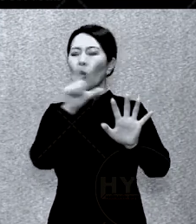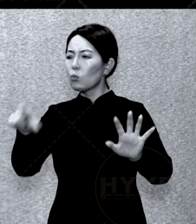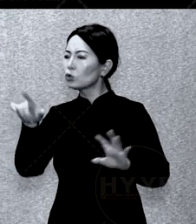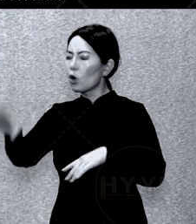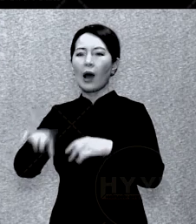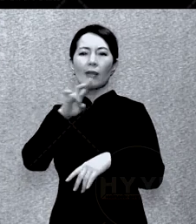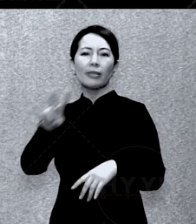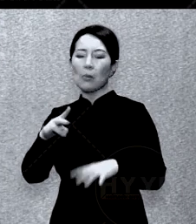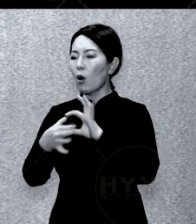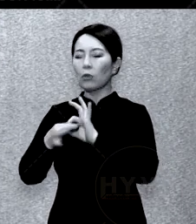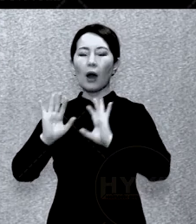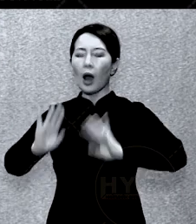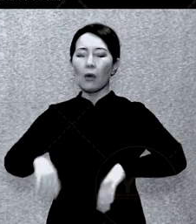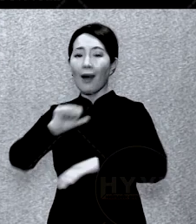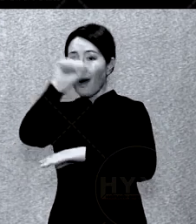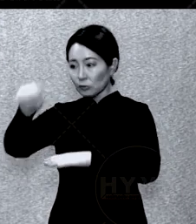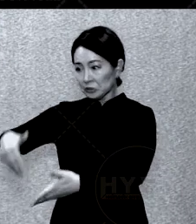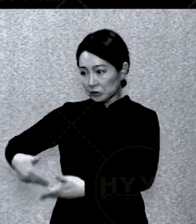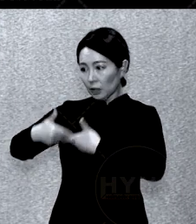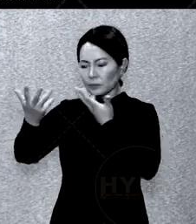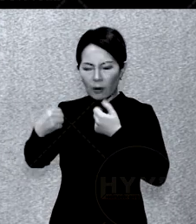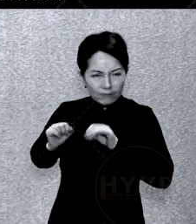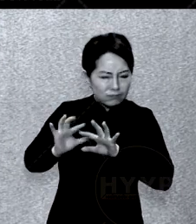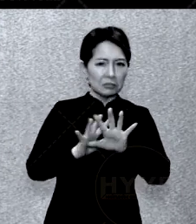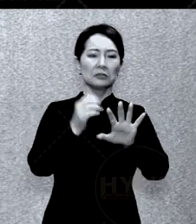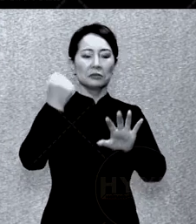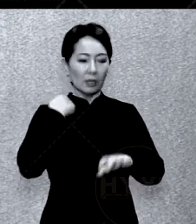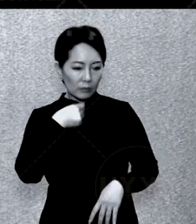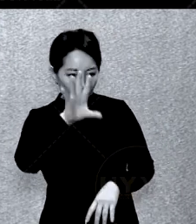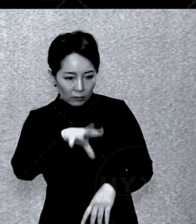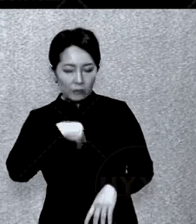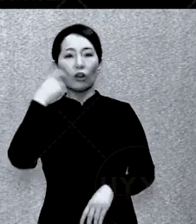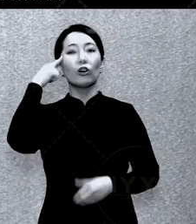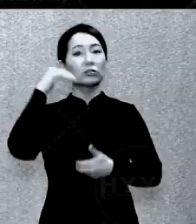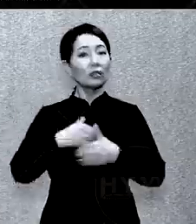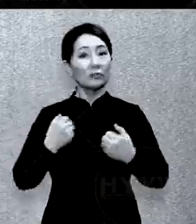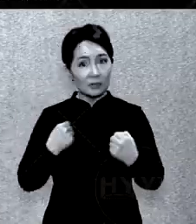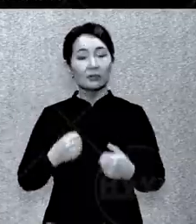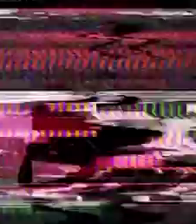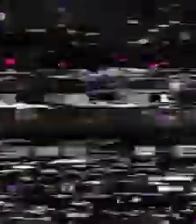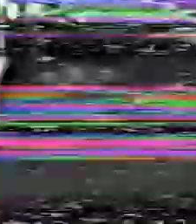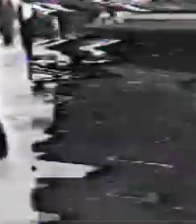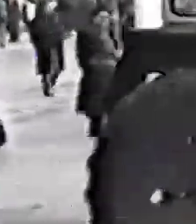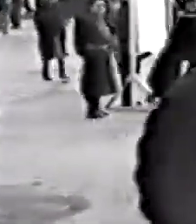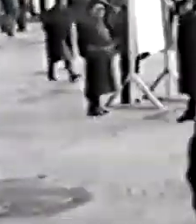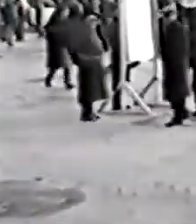тэнд ямар нэгэн намын харьяалгүйгээр асуудлыг дэмждэг юм байна, ард нь гардаг юм байна гэдэг нь бас эндээс одоо мэдэрч авч ирсэн.